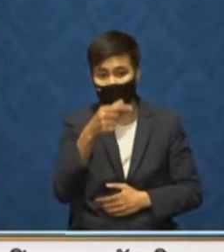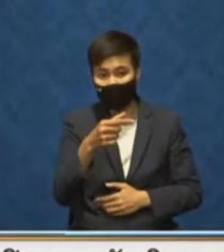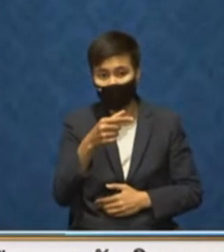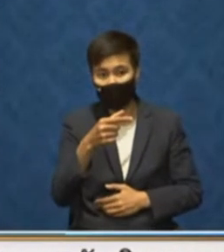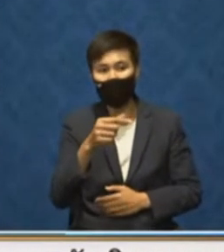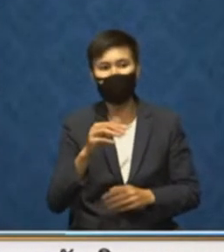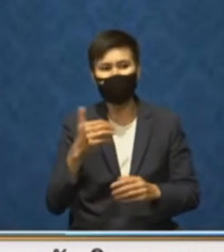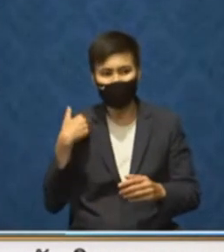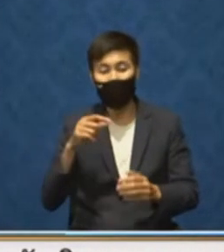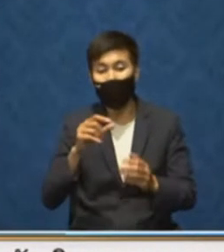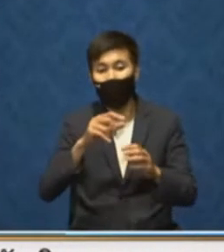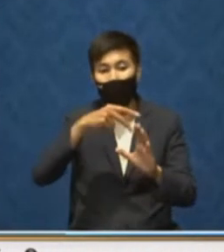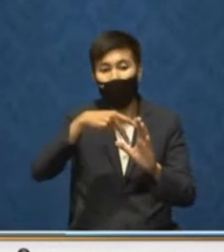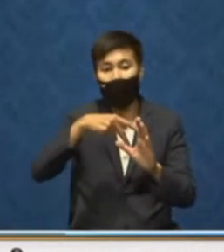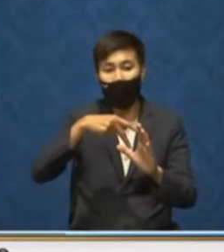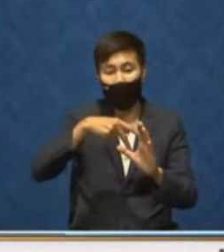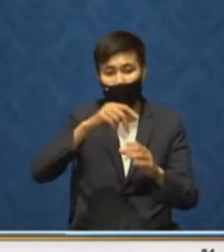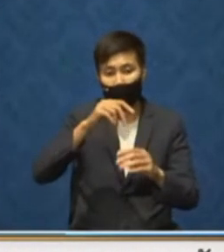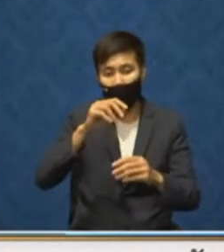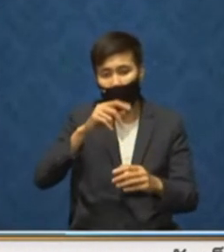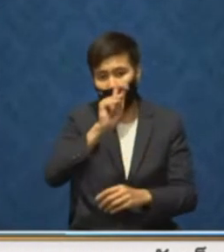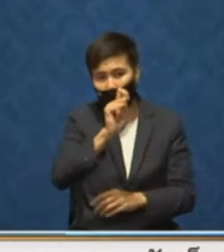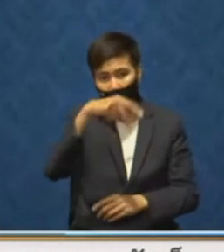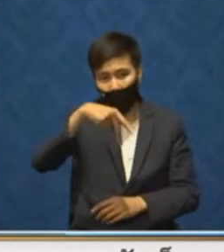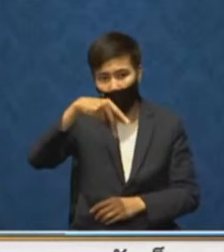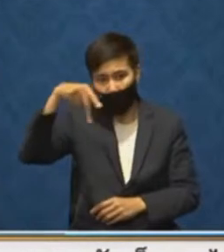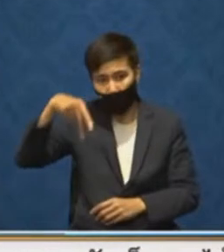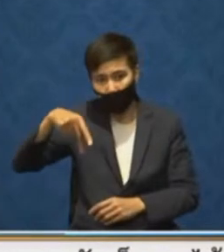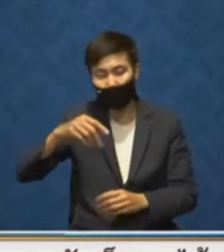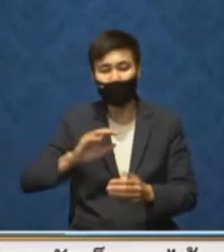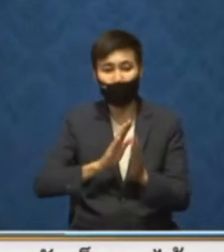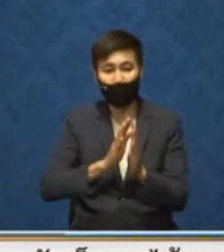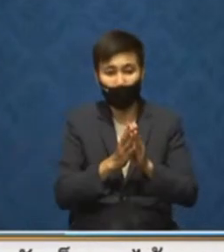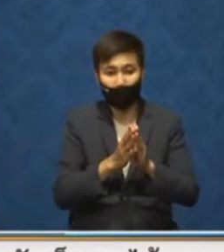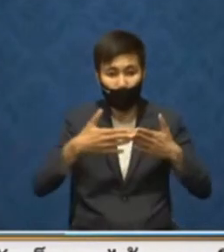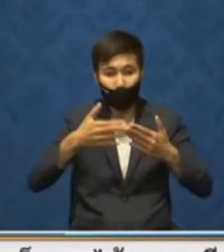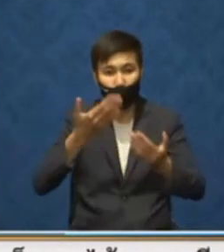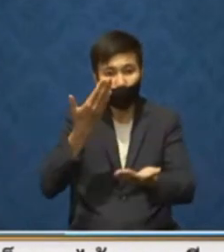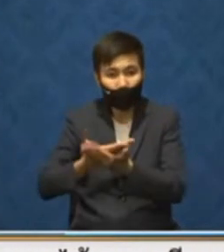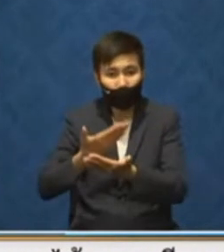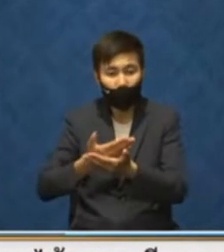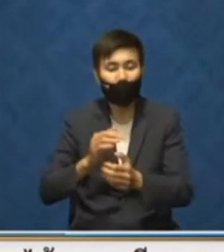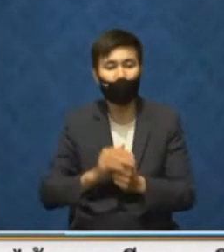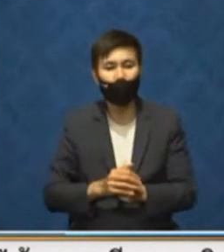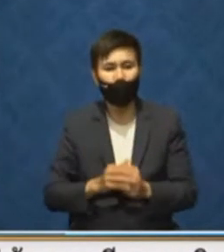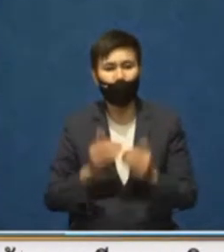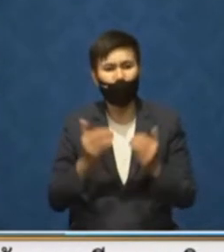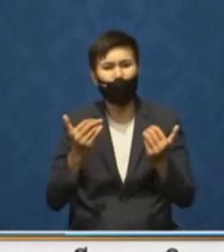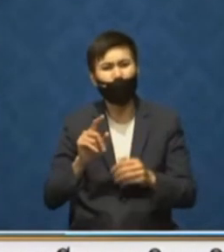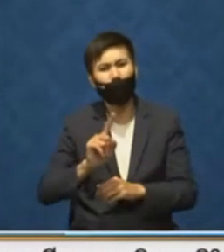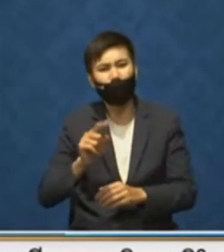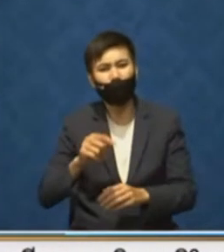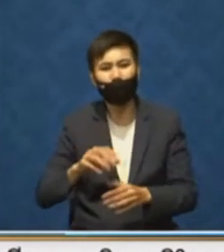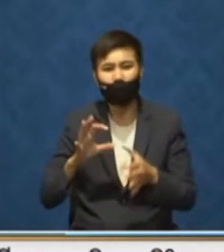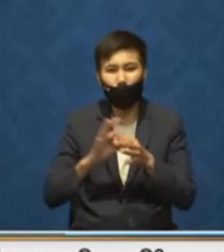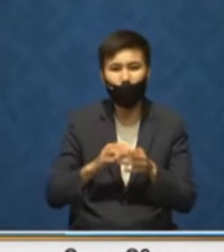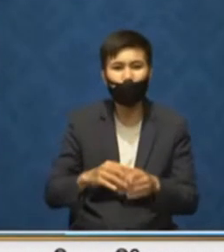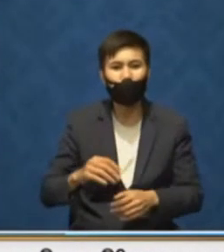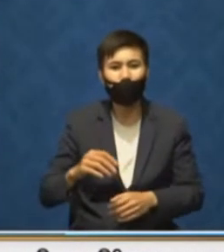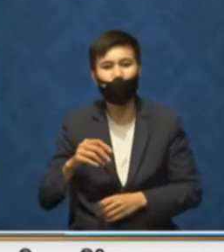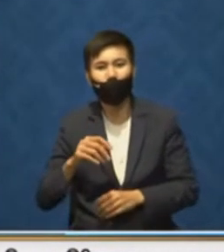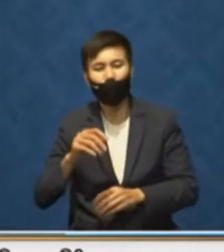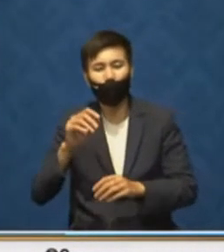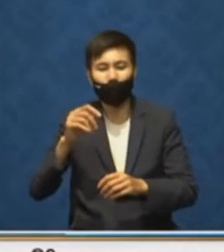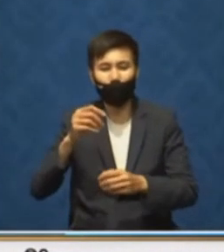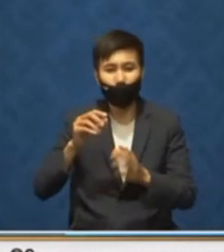แล้วแต่ตอนนี้อันนี้ท่านบอกว่าไปแจกเพื่อนเกิดคะแนนเสียงหาเสียงผมว่าไม่ใช่ละมั้งหน้าคงไม่ได้ที่พบต้องดูแลก็